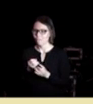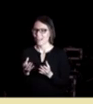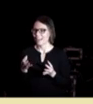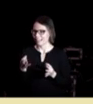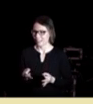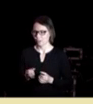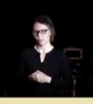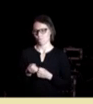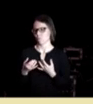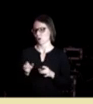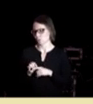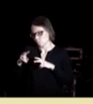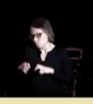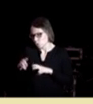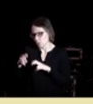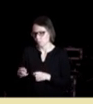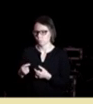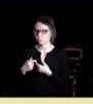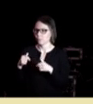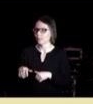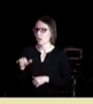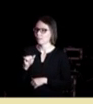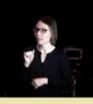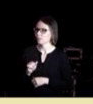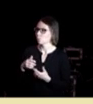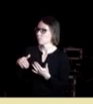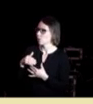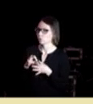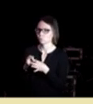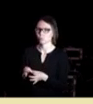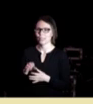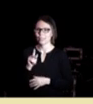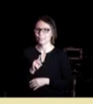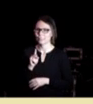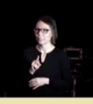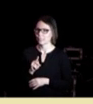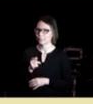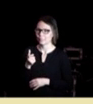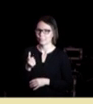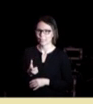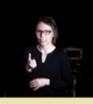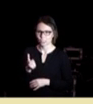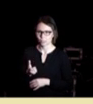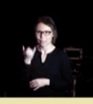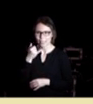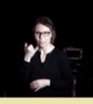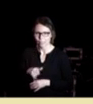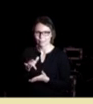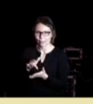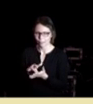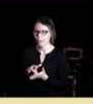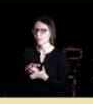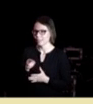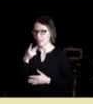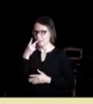Og dette er det mange som har forsket på, og Andreasen og miljøet, knyttet til Christian Gerhard Jebsen senteret, er noen av de som har sett på denne